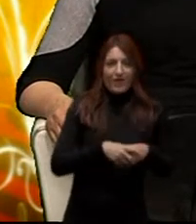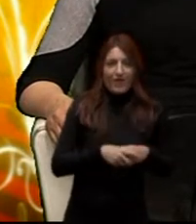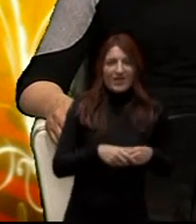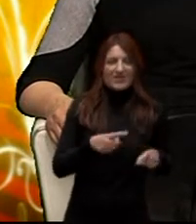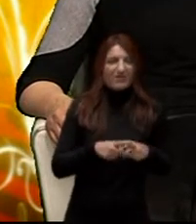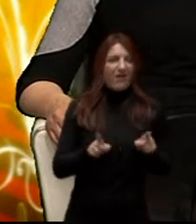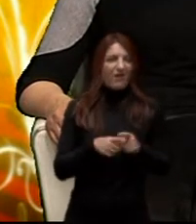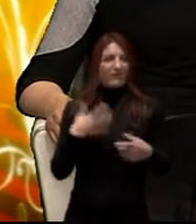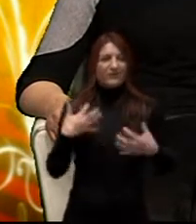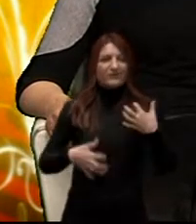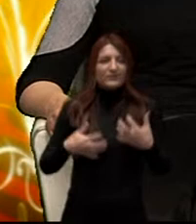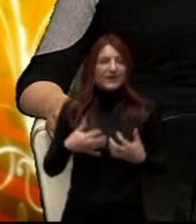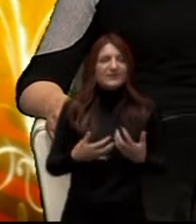su